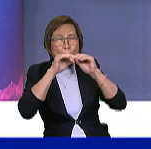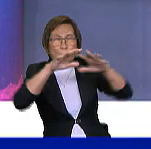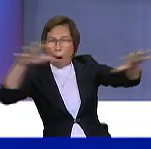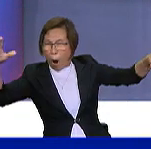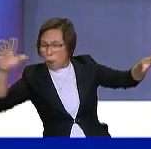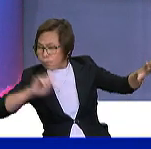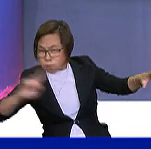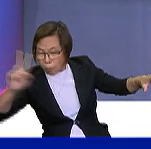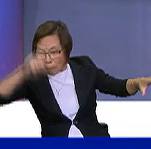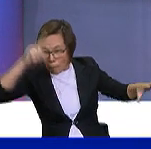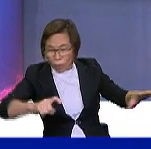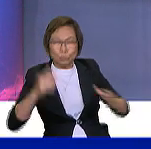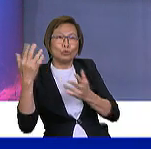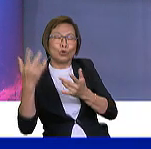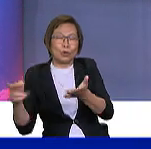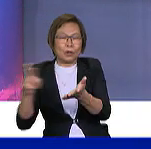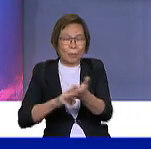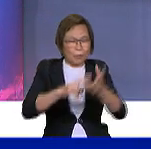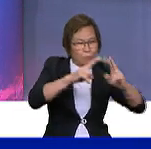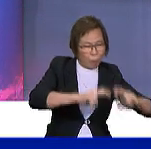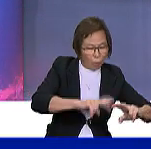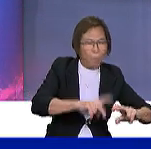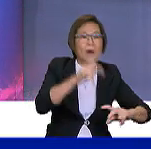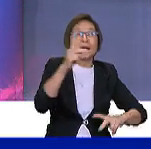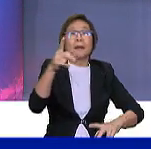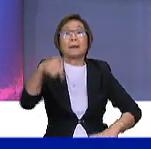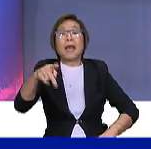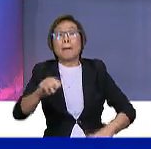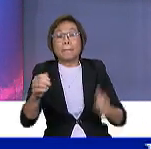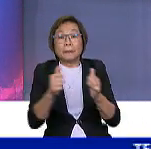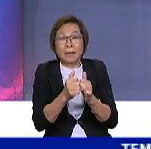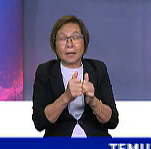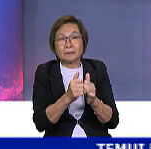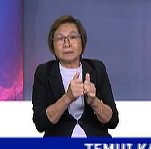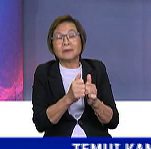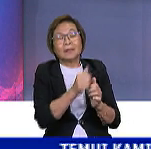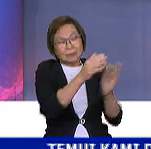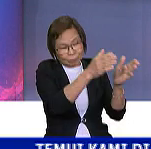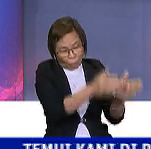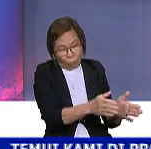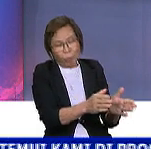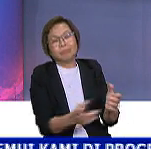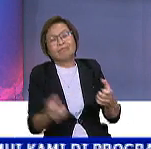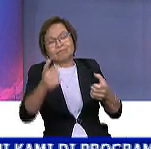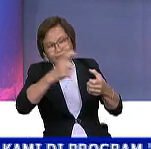itu dan perlu menunggu laporan hasil siasatan kementerian bersama pihak-pihak berkaitan.